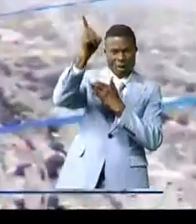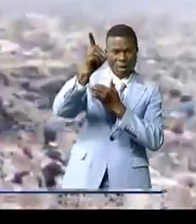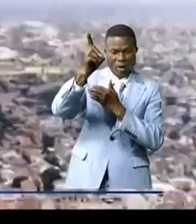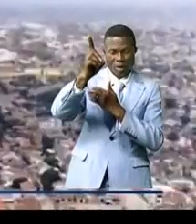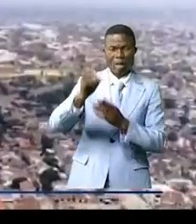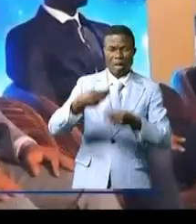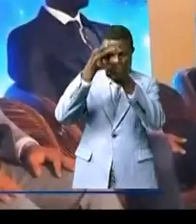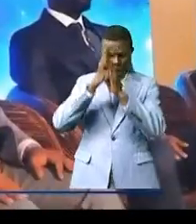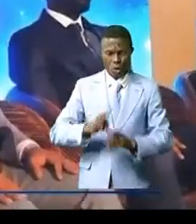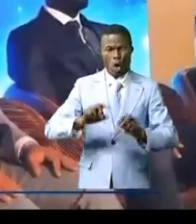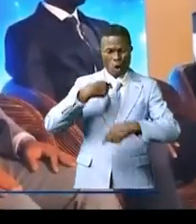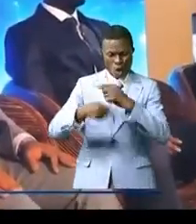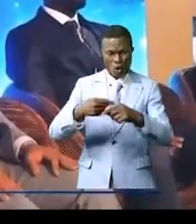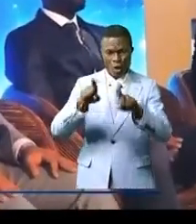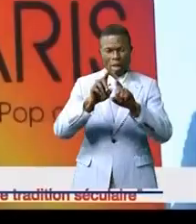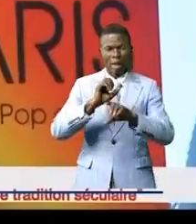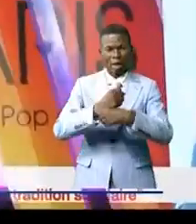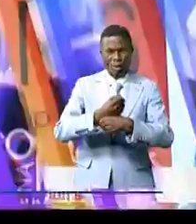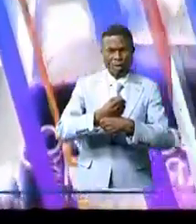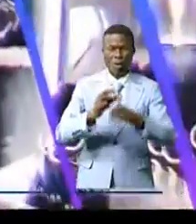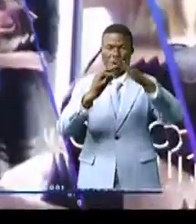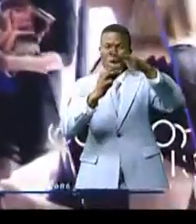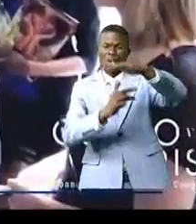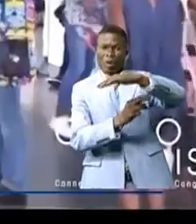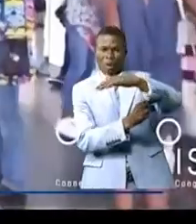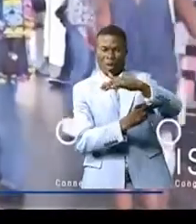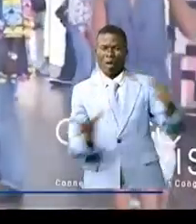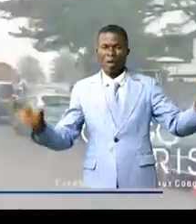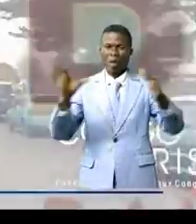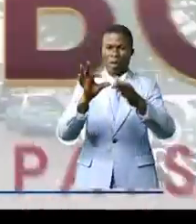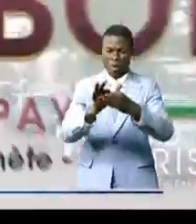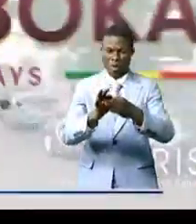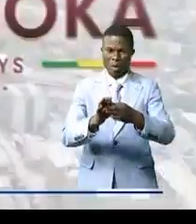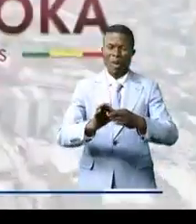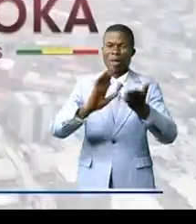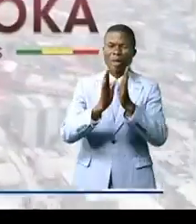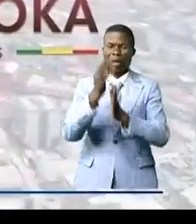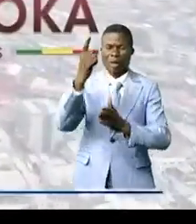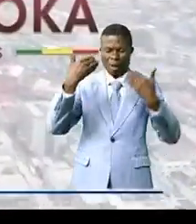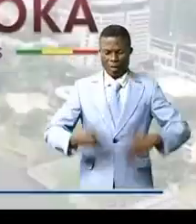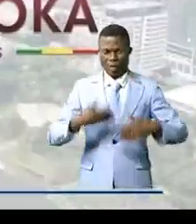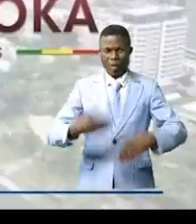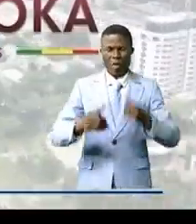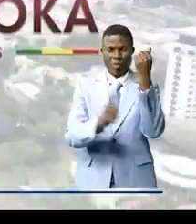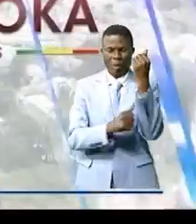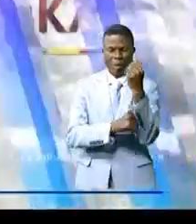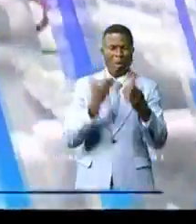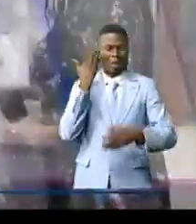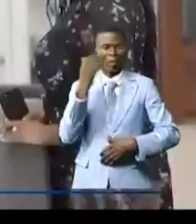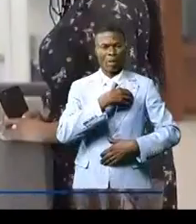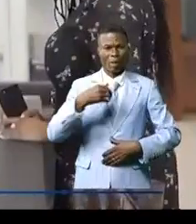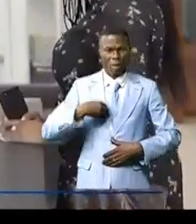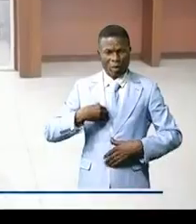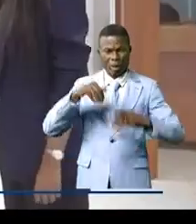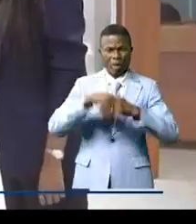d'honorer ses origines et de créer des ponts pour rassembler, unir et célébrer les hommes et les femmes autour